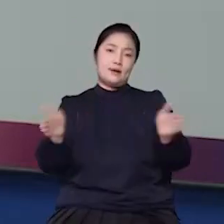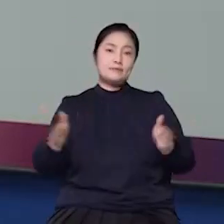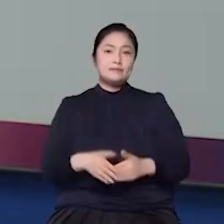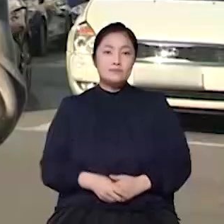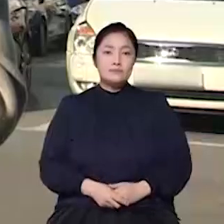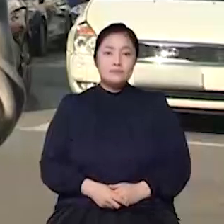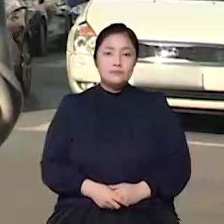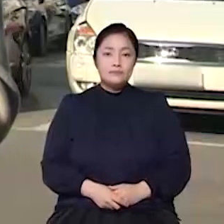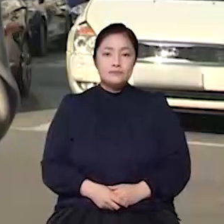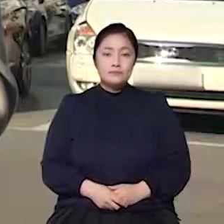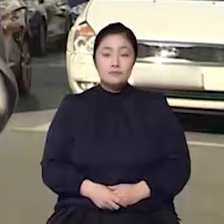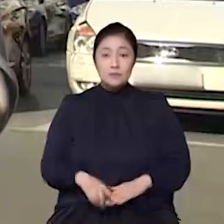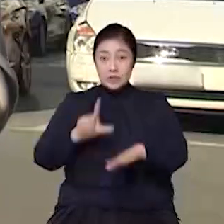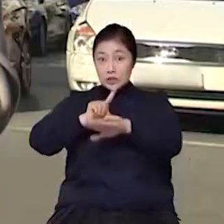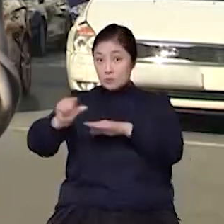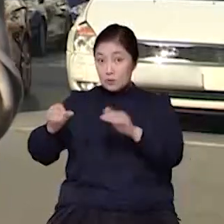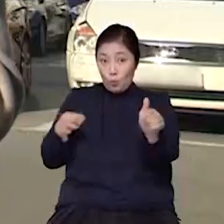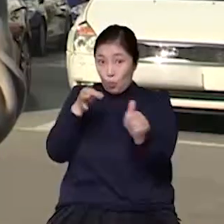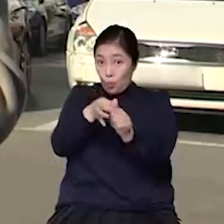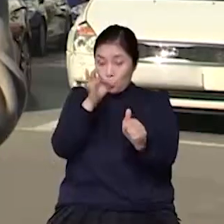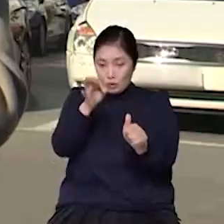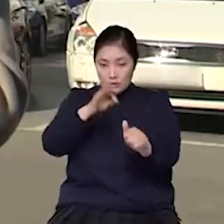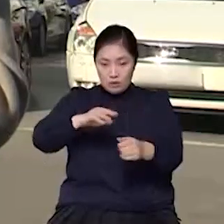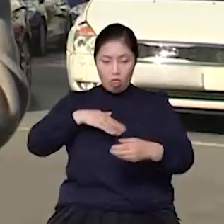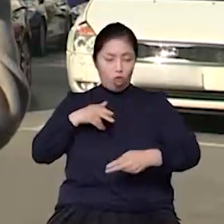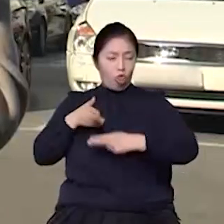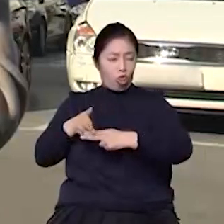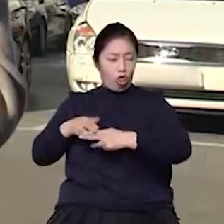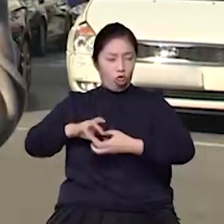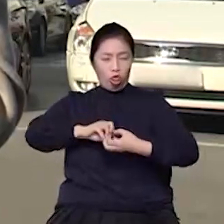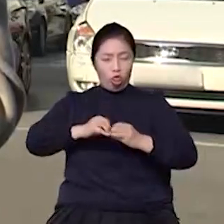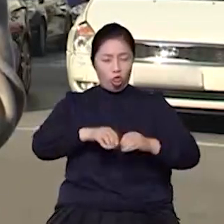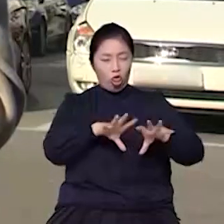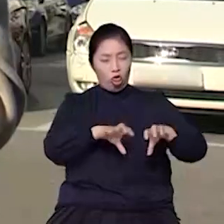착수했습니다. 지방 보조금을 제멋대로